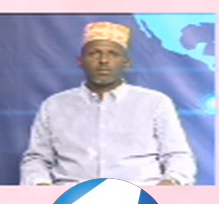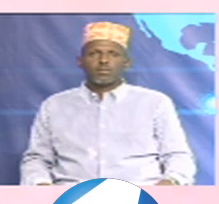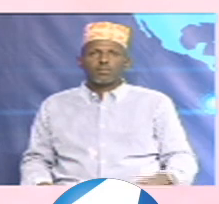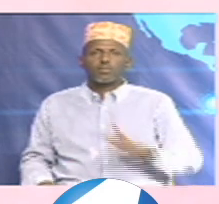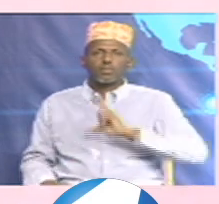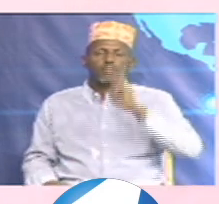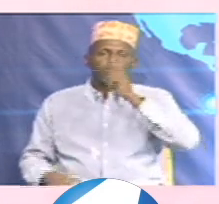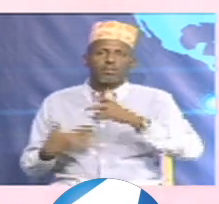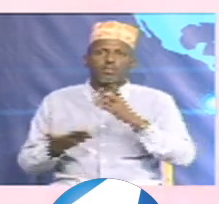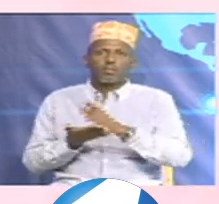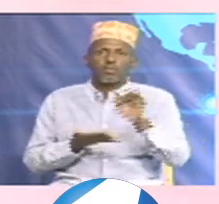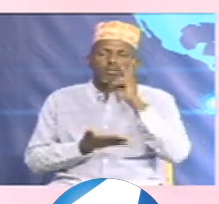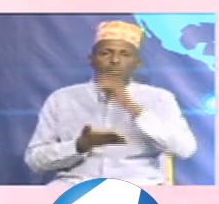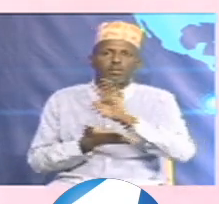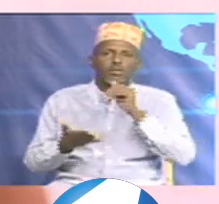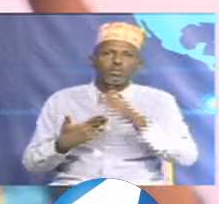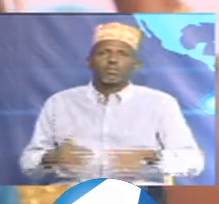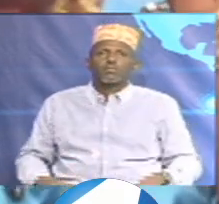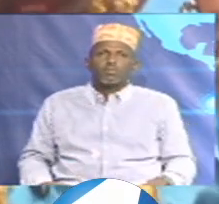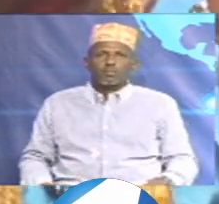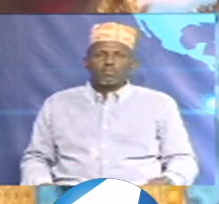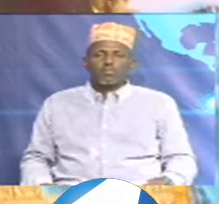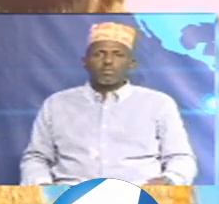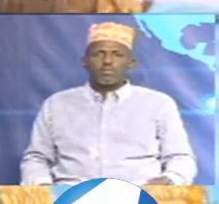À tous les participants